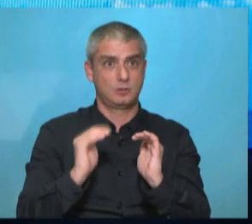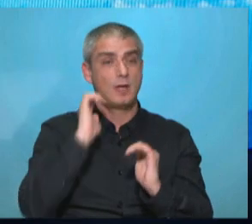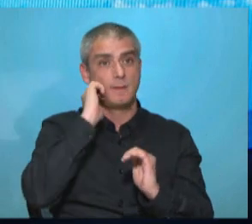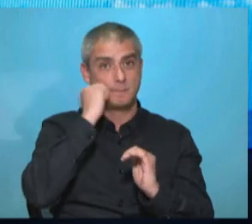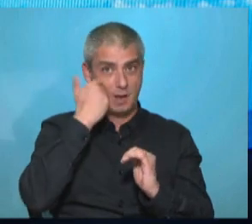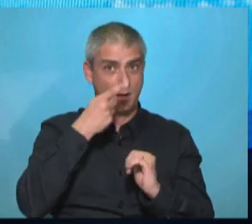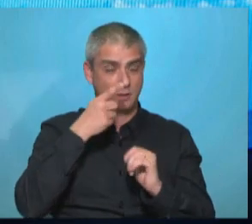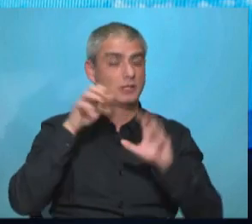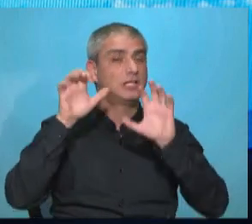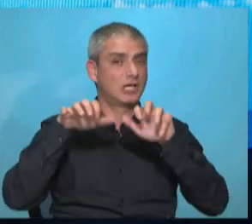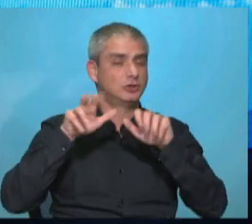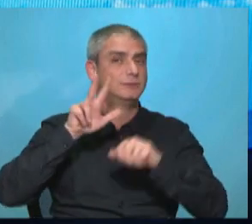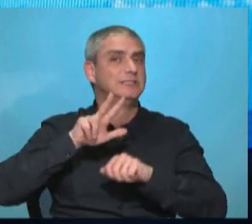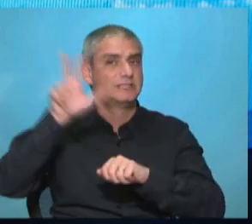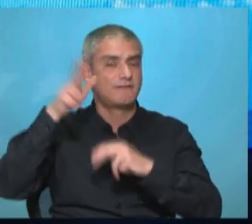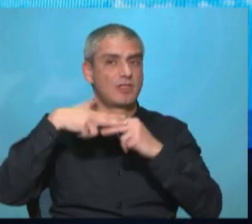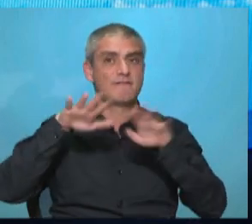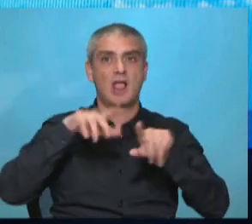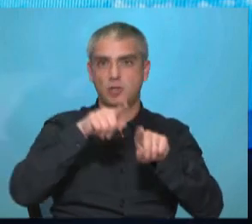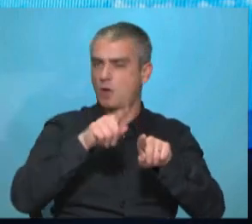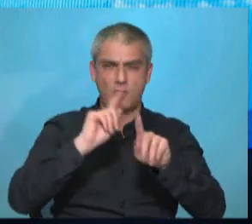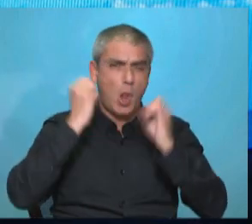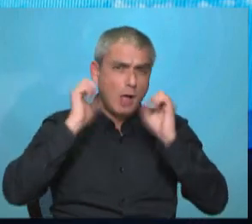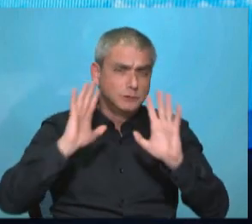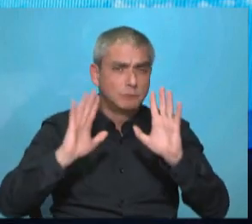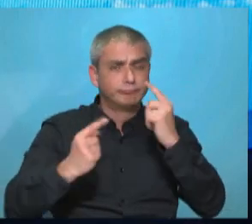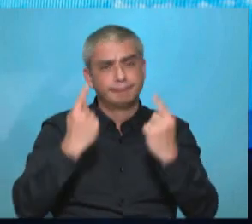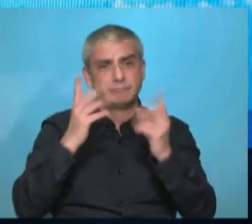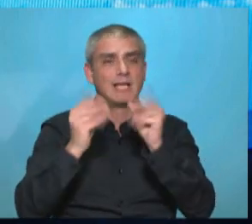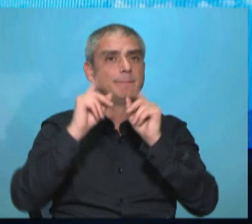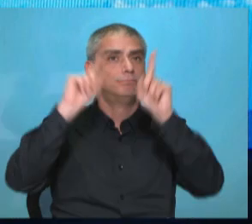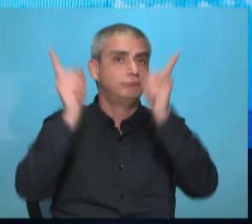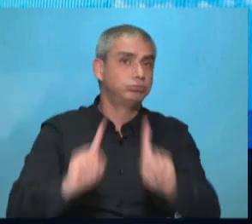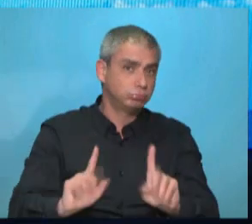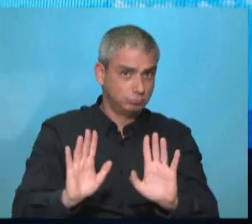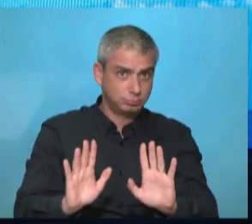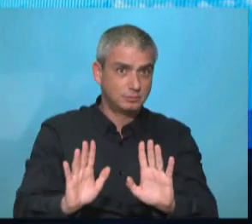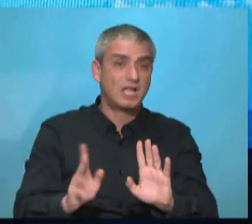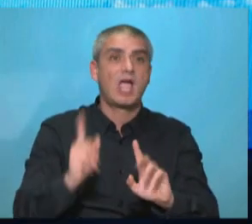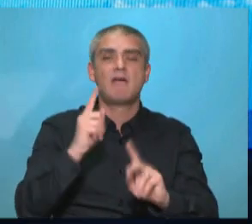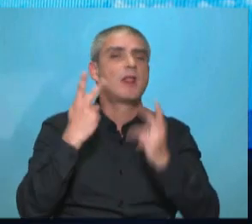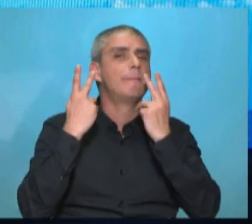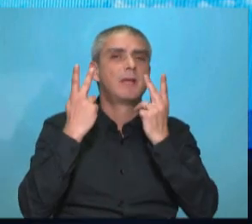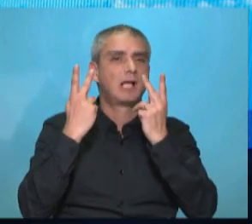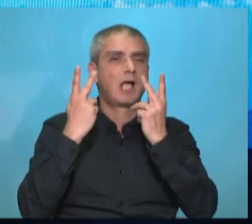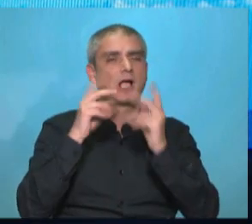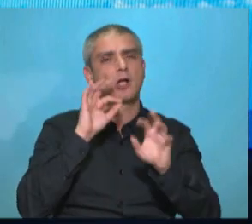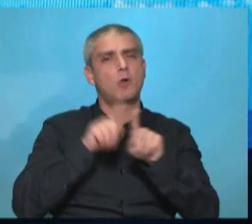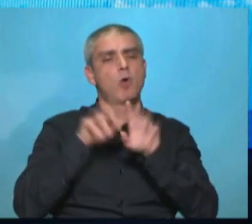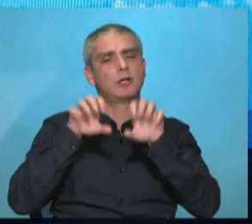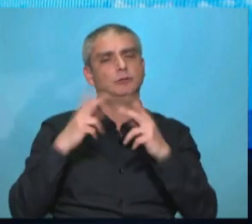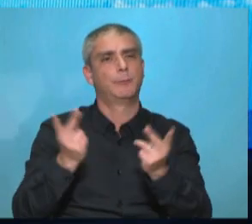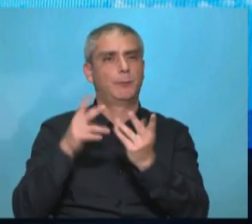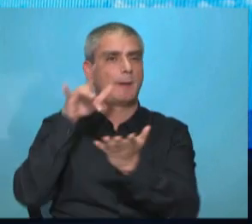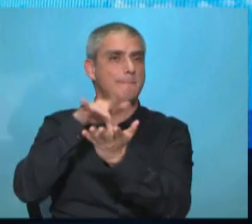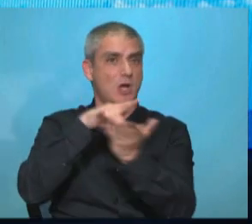כאמור, גשם בצפון ולאורך מישור החוף, לא מאוד חזק, יכול להיות מלווה בסופות רעמים וברקים. אבל בעיקר אופי של גשם מקומי,